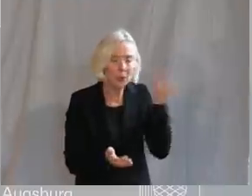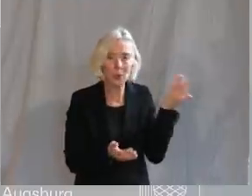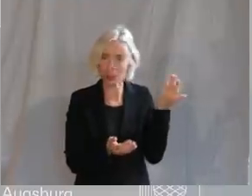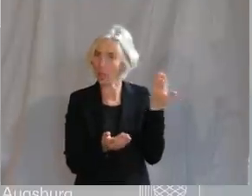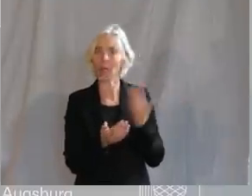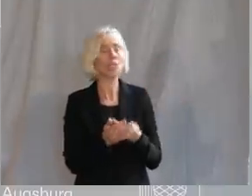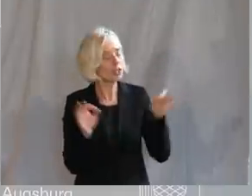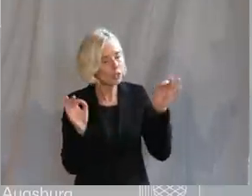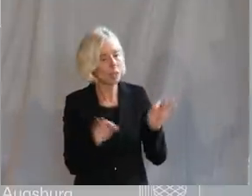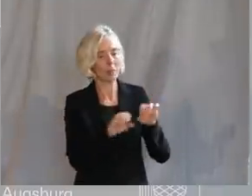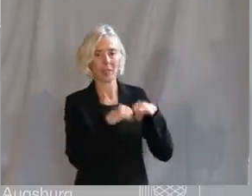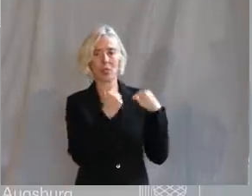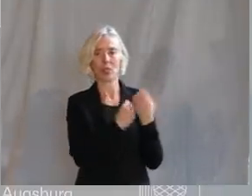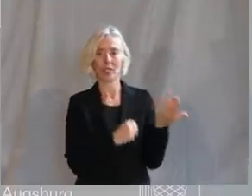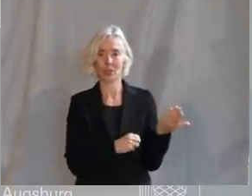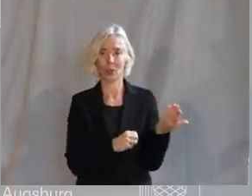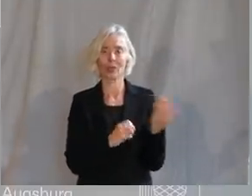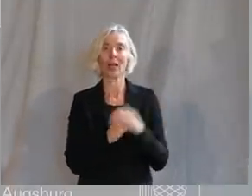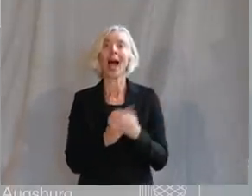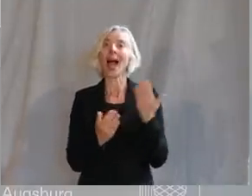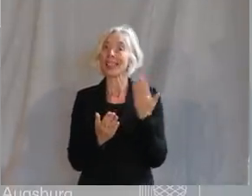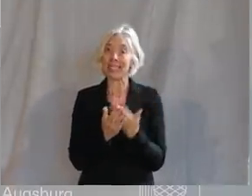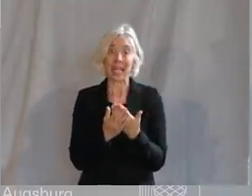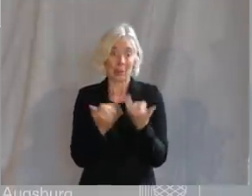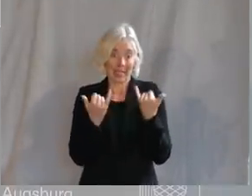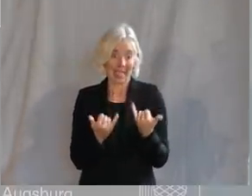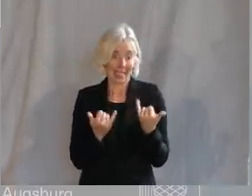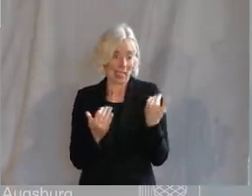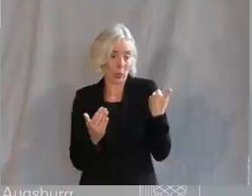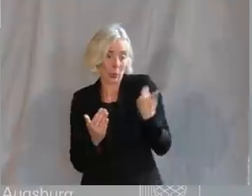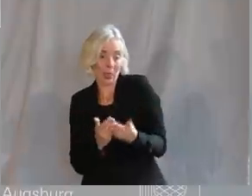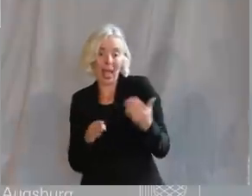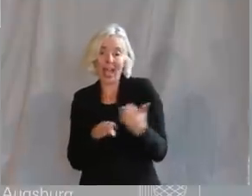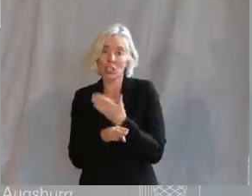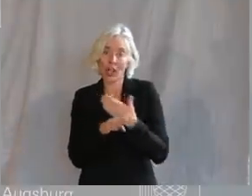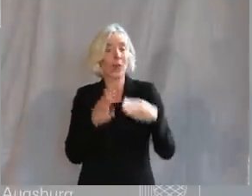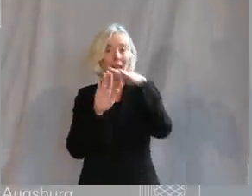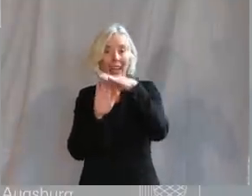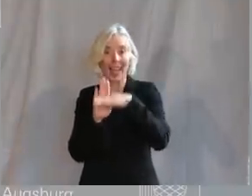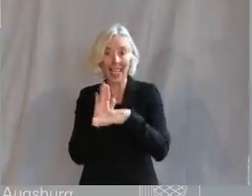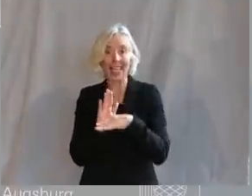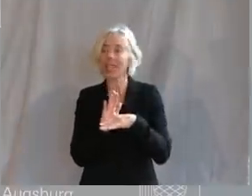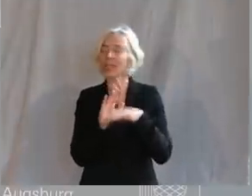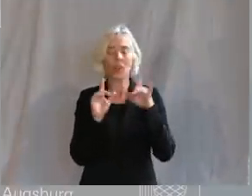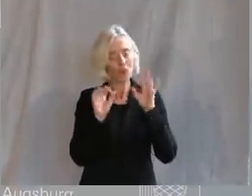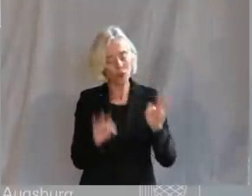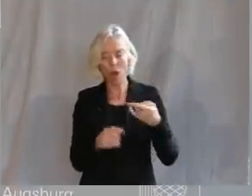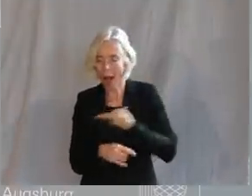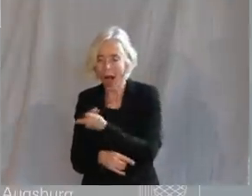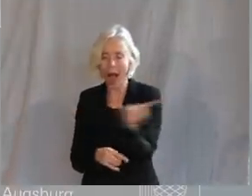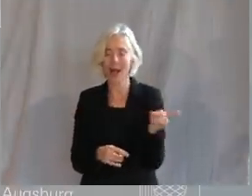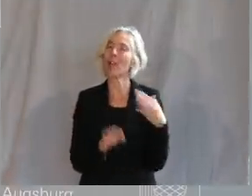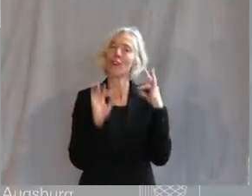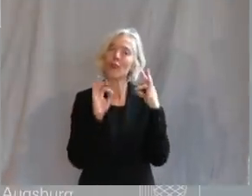haben. Und deswegen sind die Entscheidungen, die wir jetzt getroffen haben, auch eine Entscheidung fürs Gemeinwohl. Und deswegen